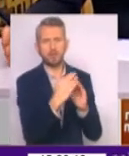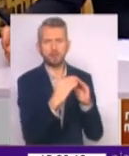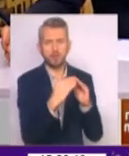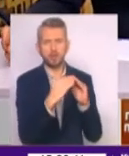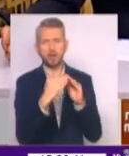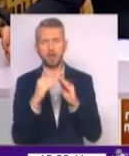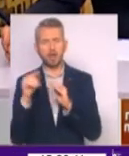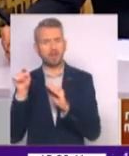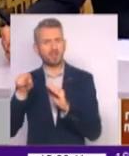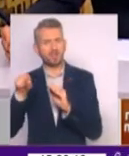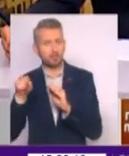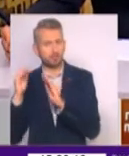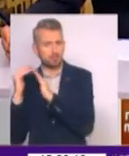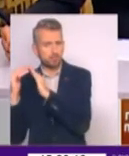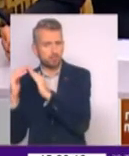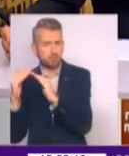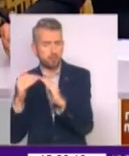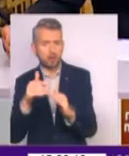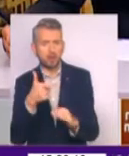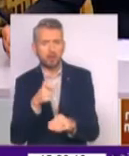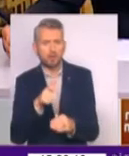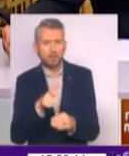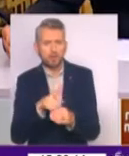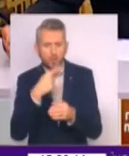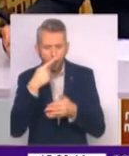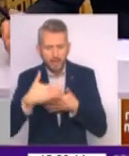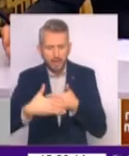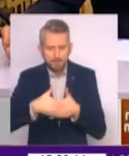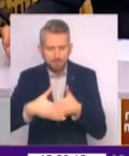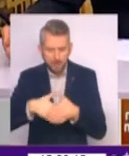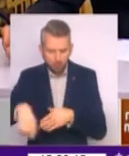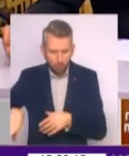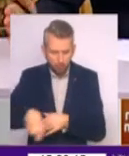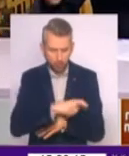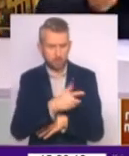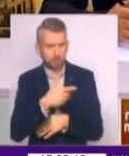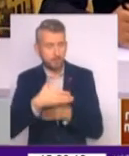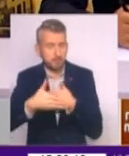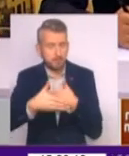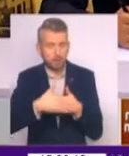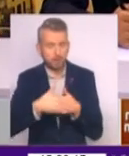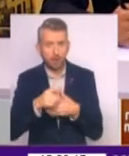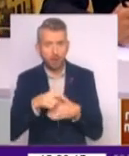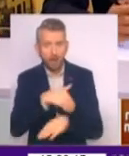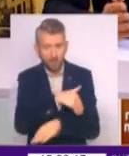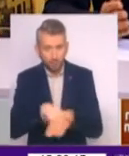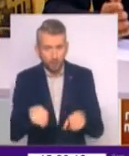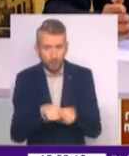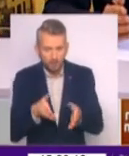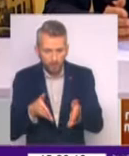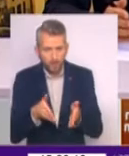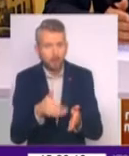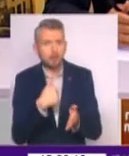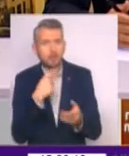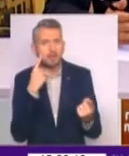протилежного боку вулиці Чистяківської, вони досить близько підходять до проїжджої частини. Так. А вона і так досить вузька. Тобто я просто собі